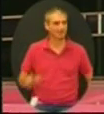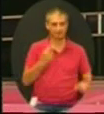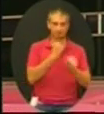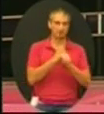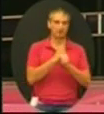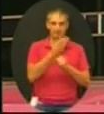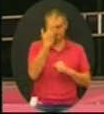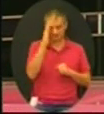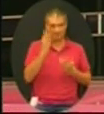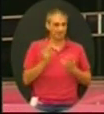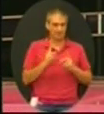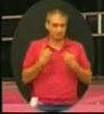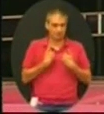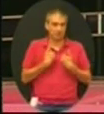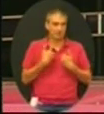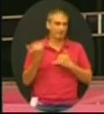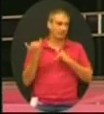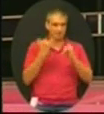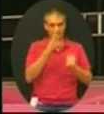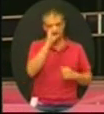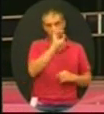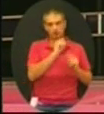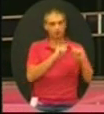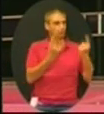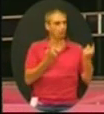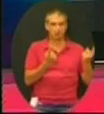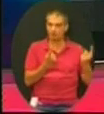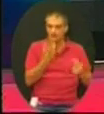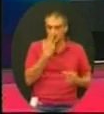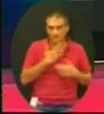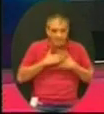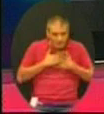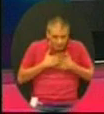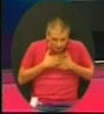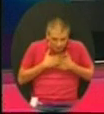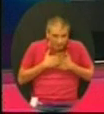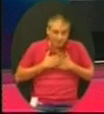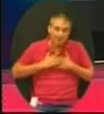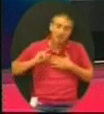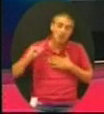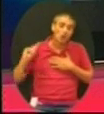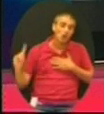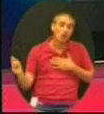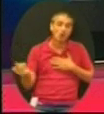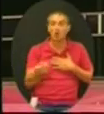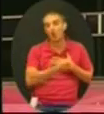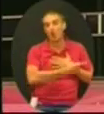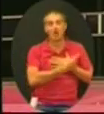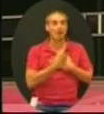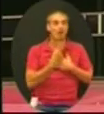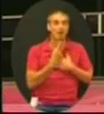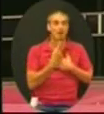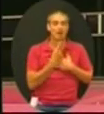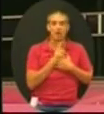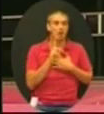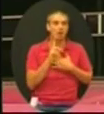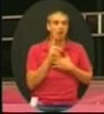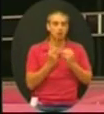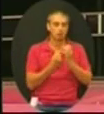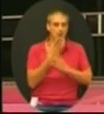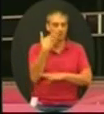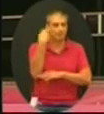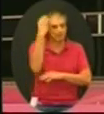בעצם את מתעלמת ממי שאני, ואת מביאה לי אג'נדה של מישהו אחר. לא. מבחינתי, כל... לא תוקם פה